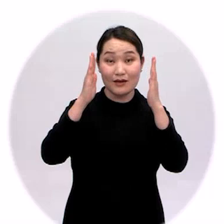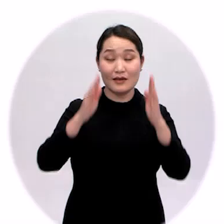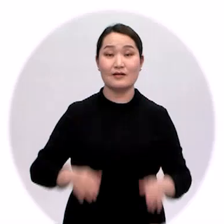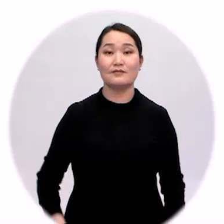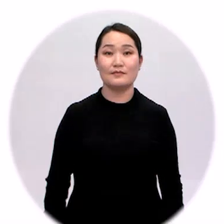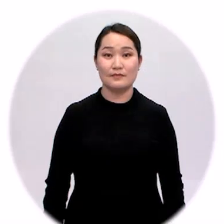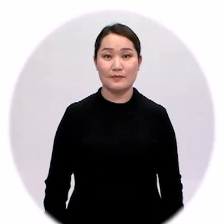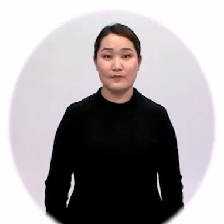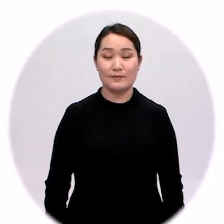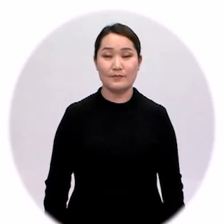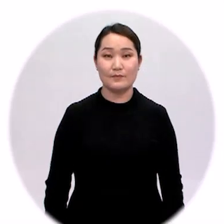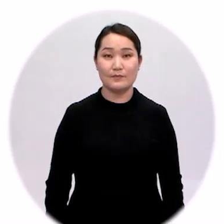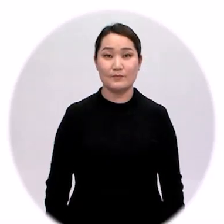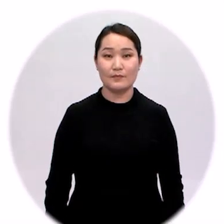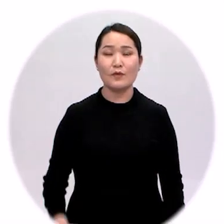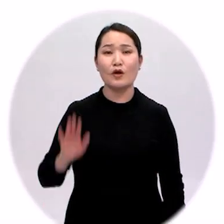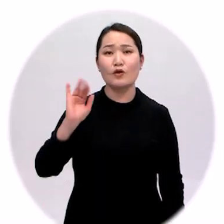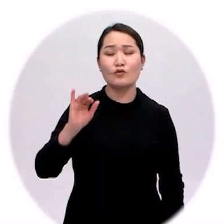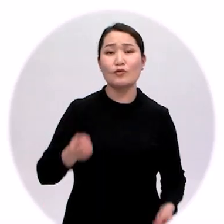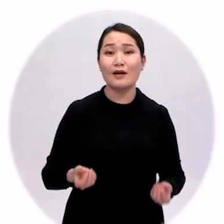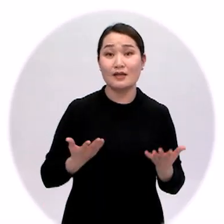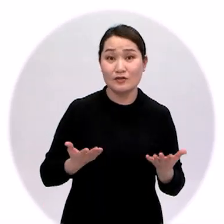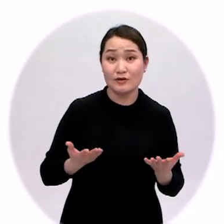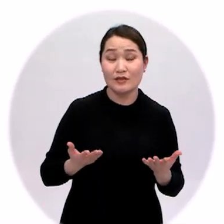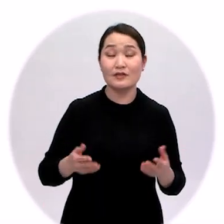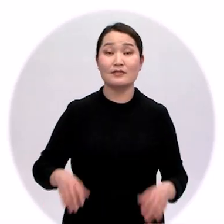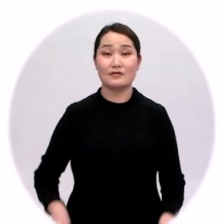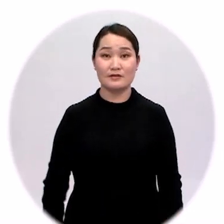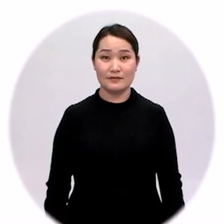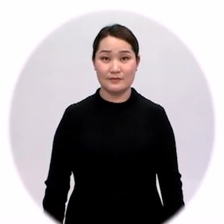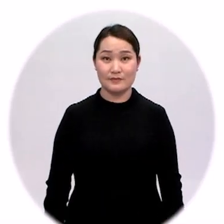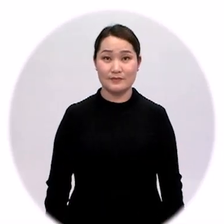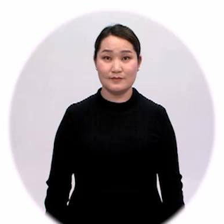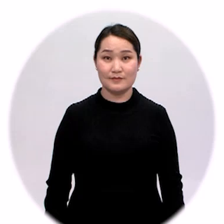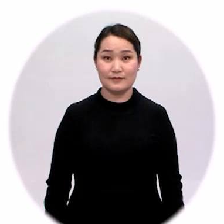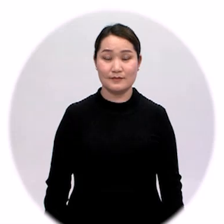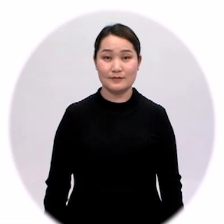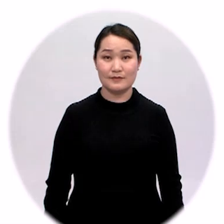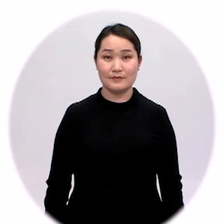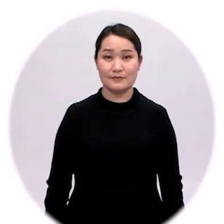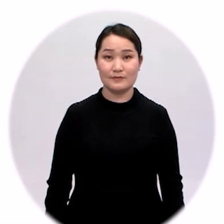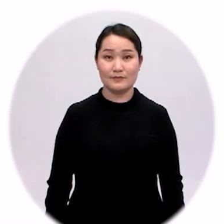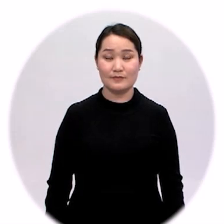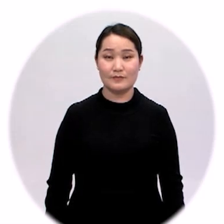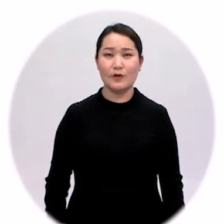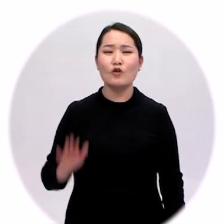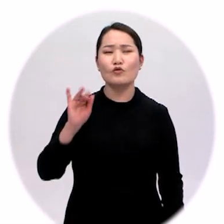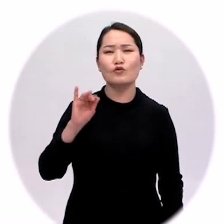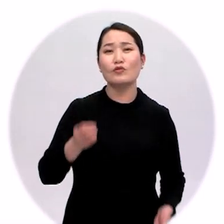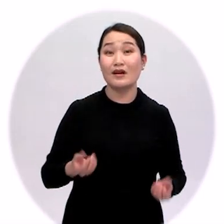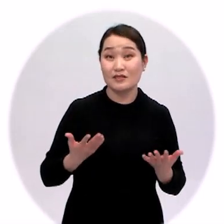хандуулъя. Дэлгэцэнд болж байгаа үйл явдлыг сайтар ажиглаарай. Яаж байна уу